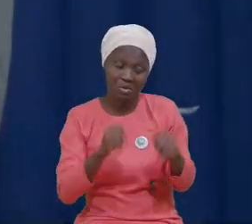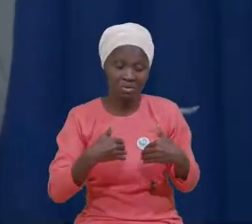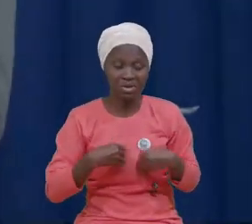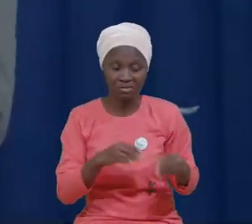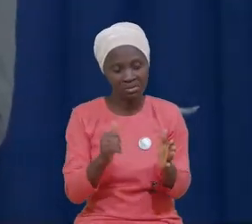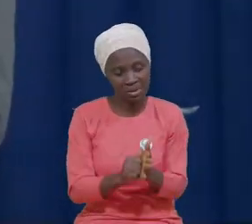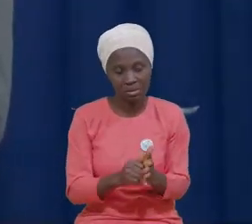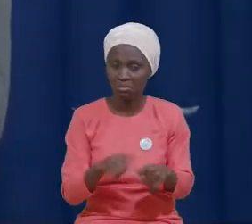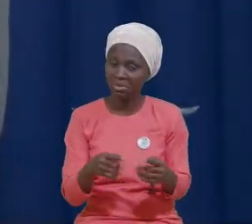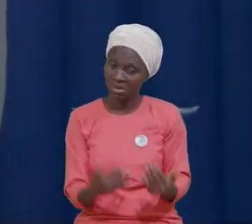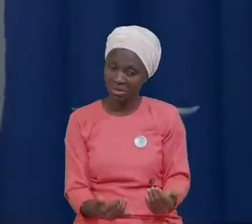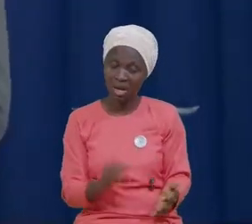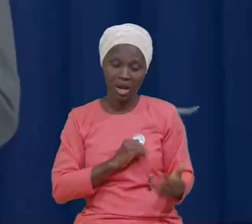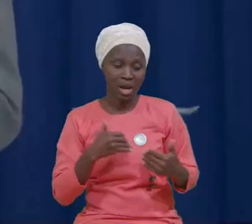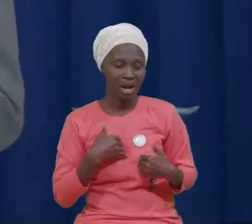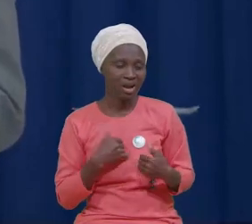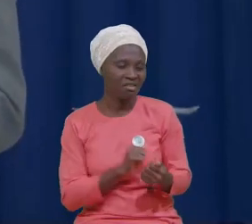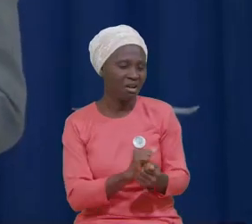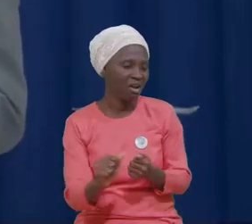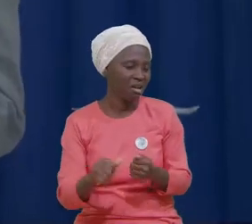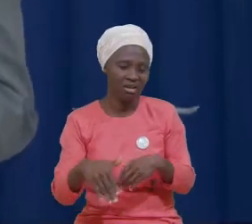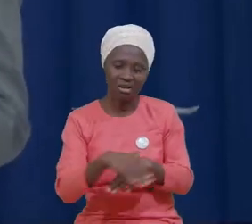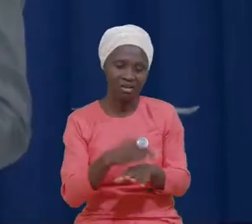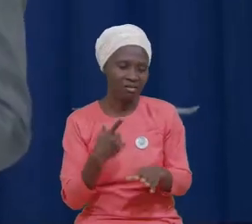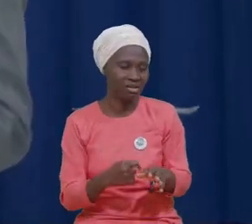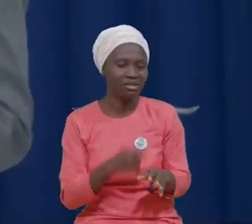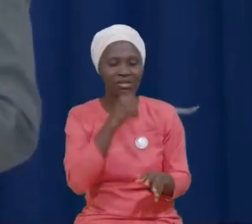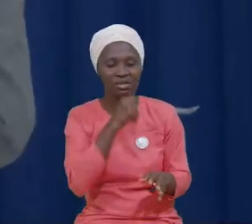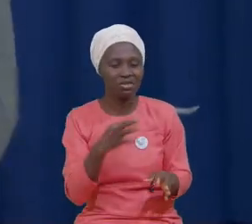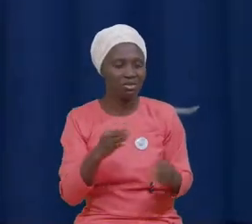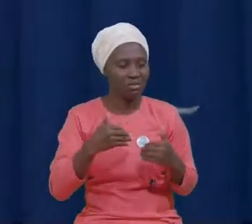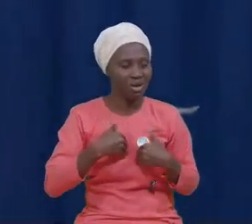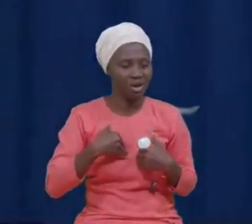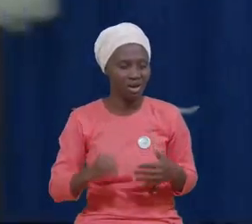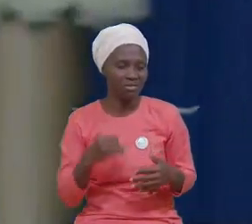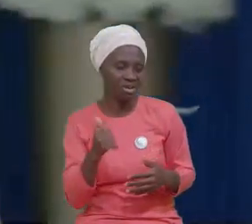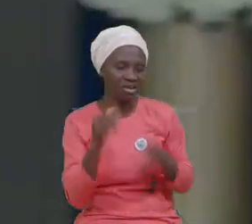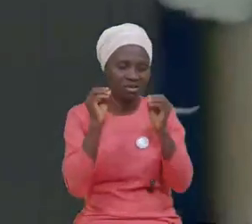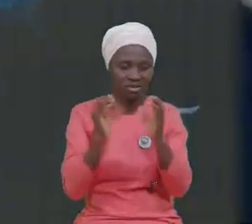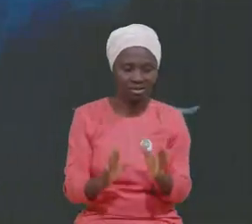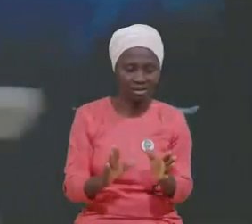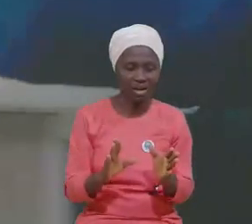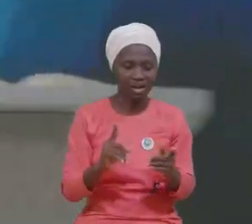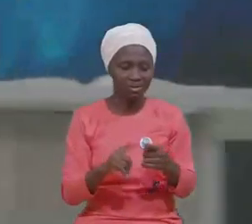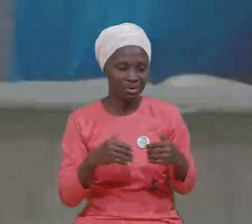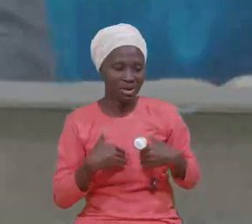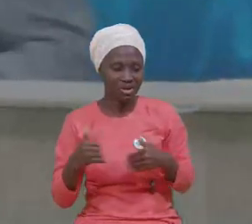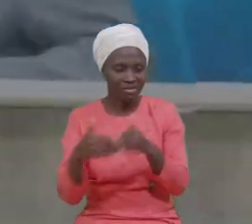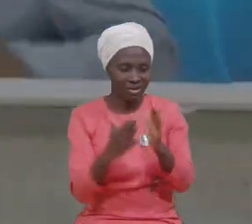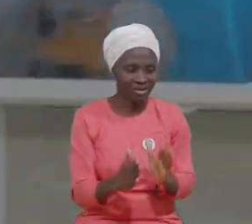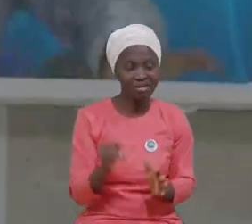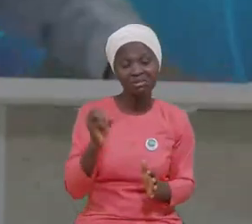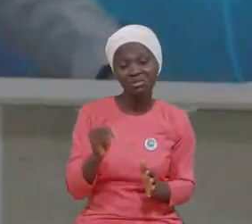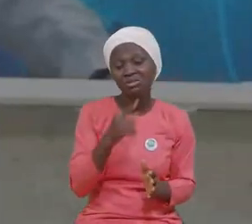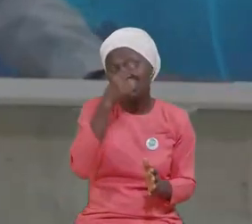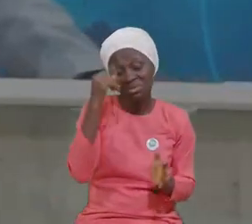Mais maintenant, j'ai dépassé l'âge d'avoir un maître, d'avoir un leader.